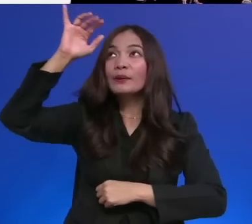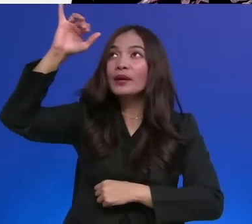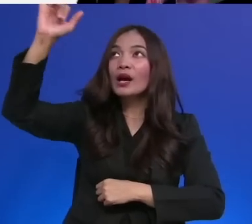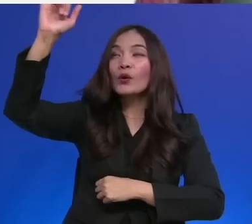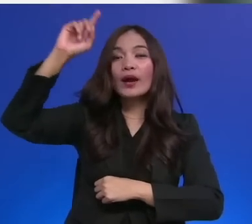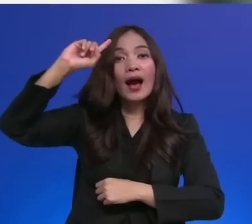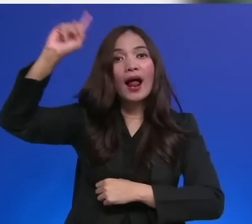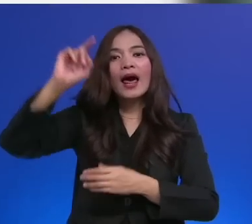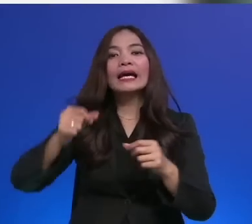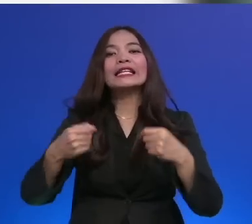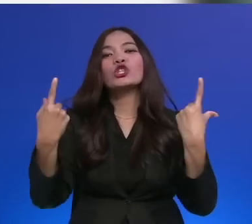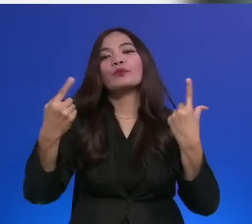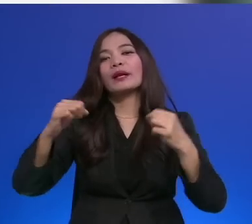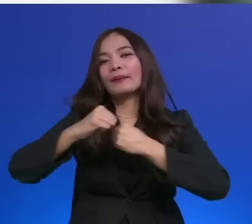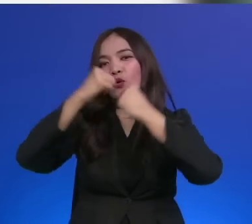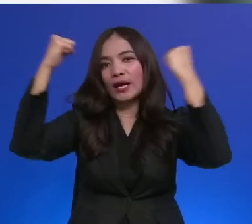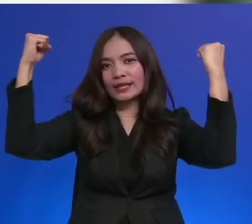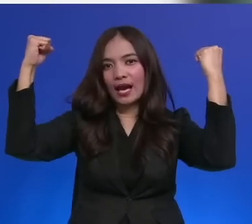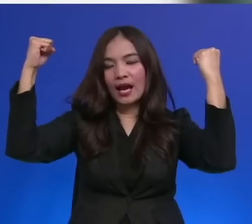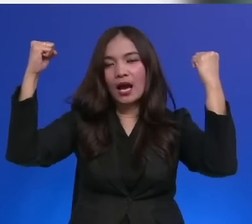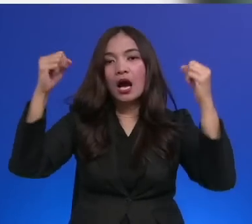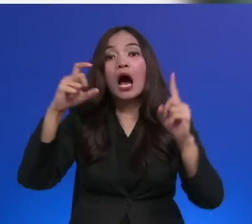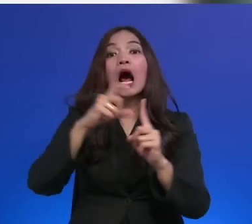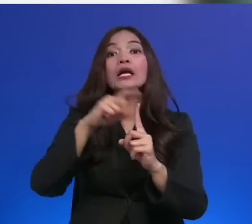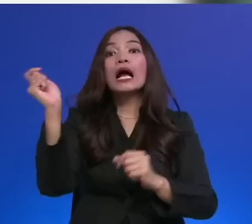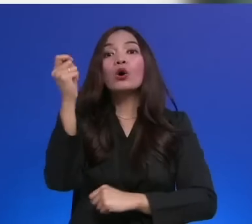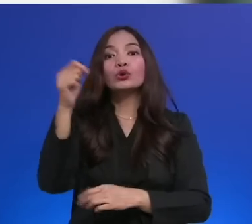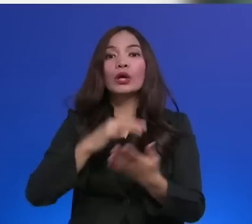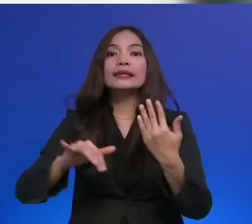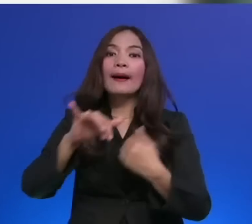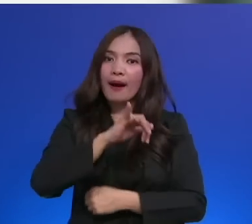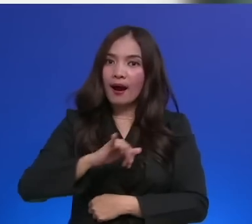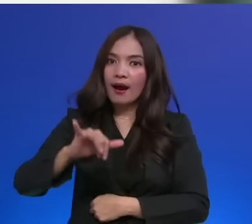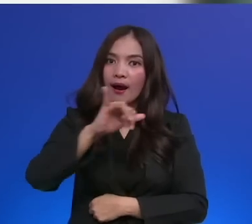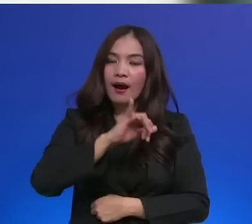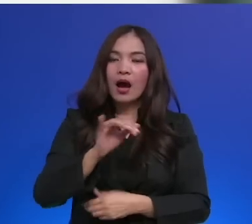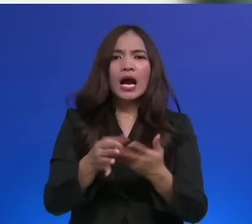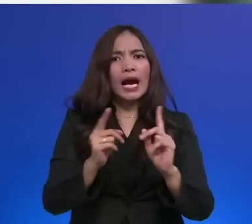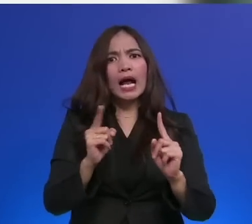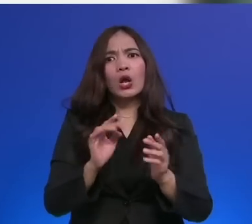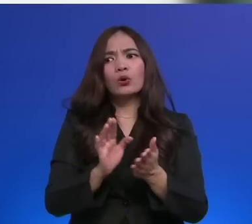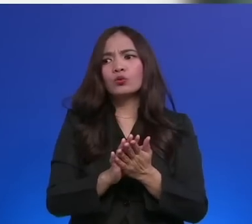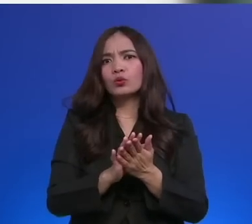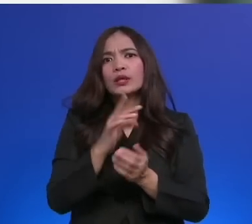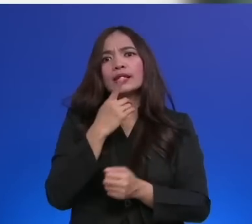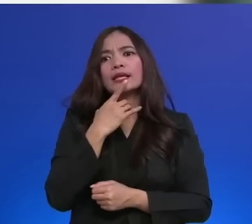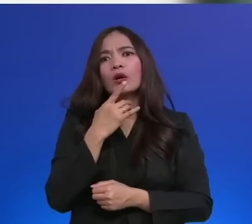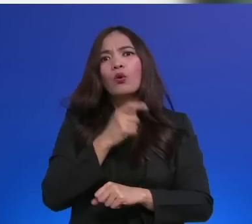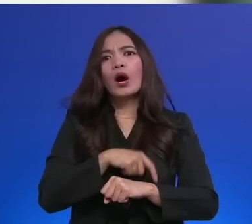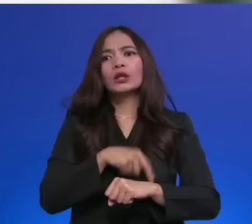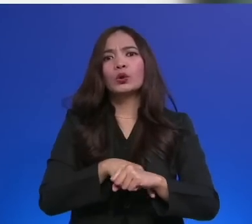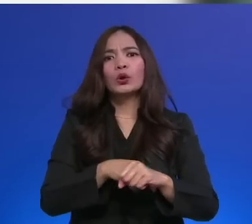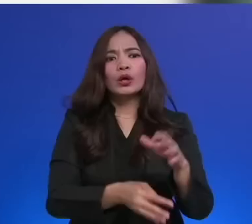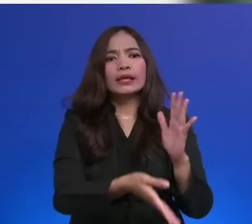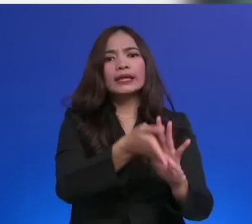yang hidup dan berkuasa. Daud juga begitu, saudara. Kalau dia masih di padang